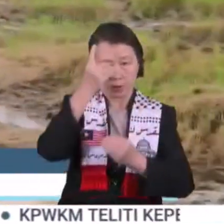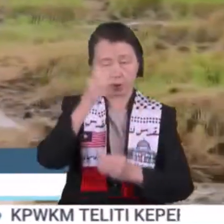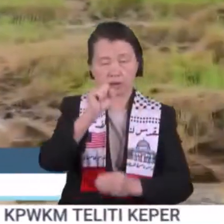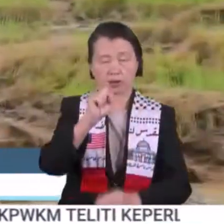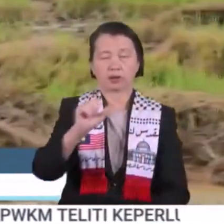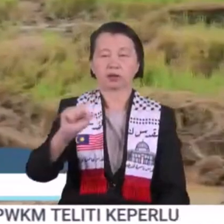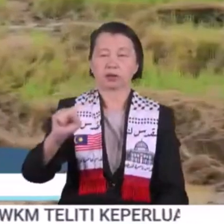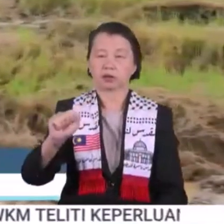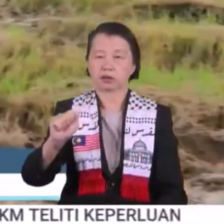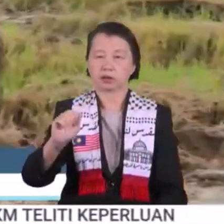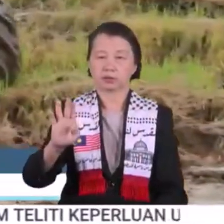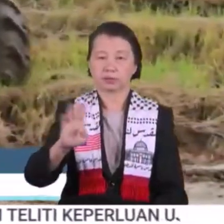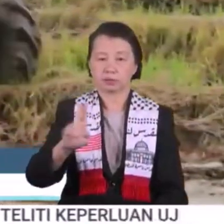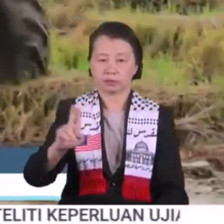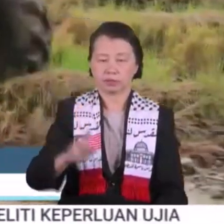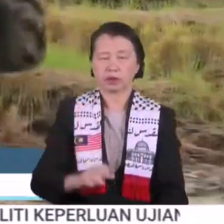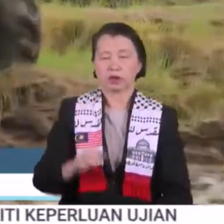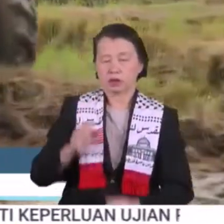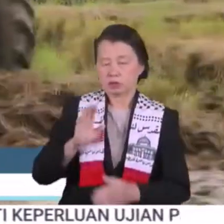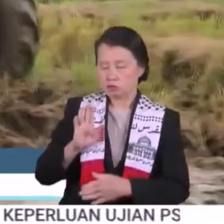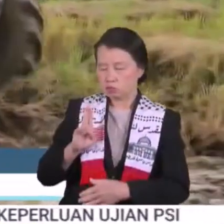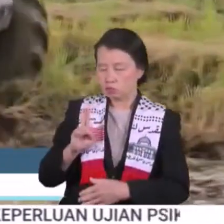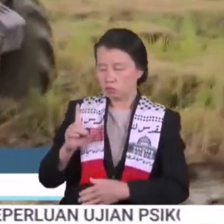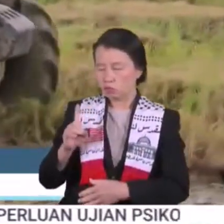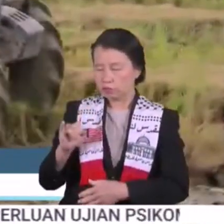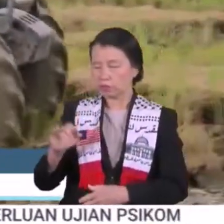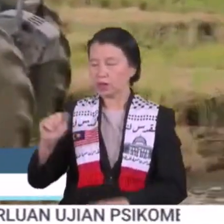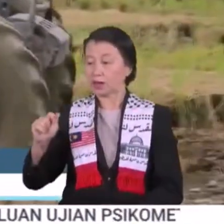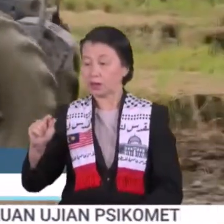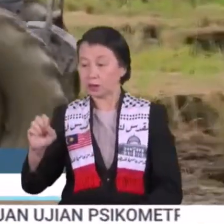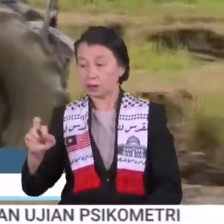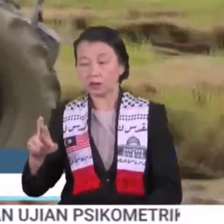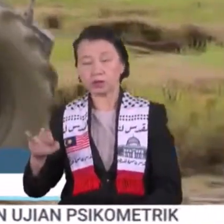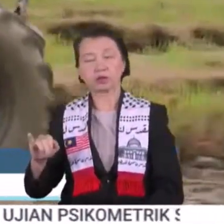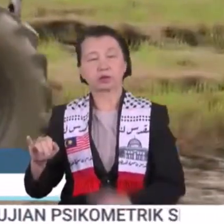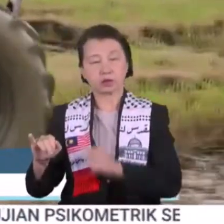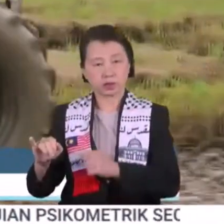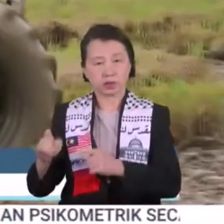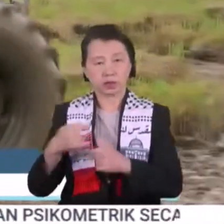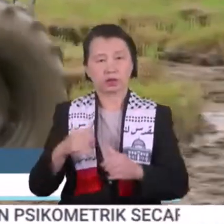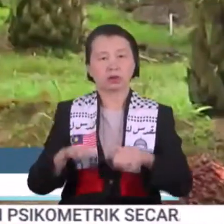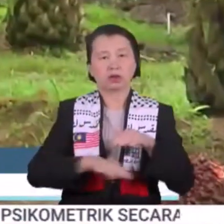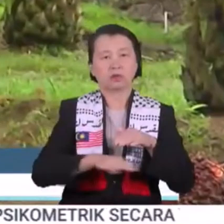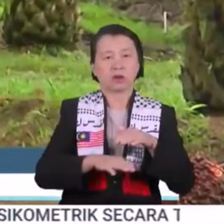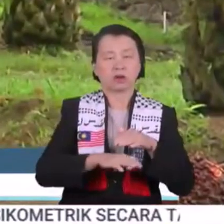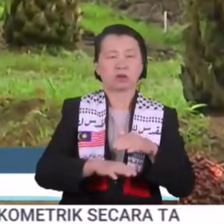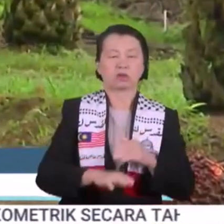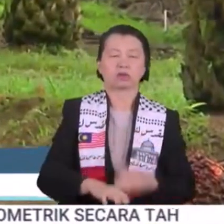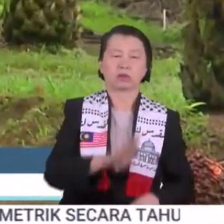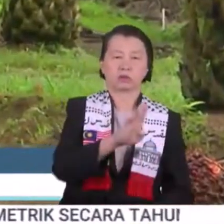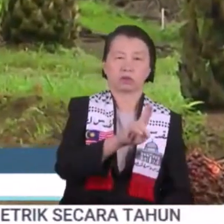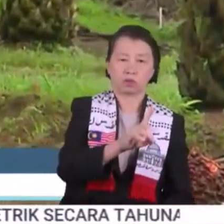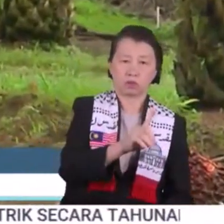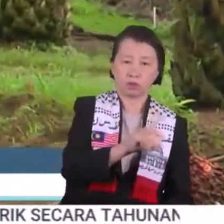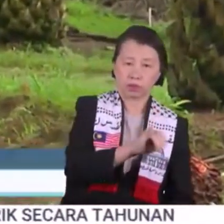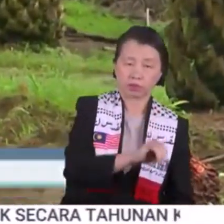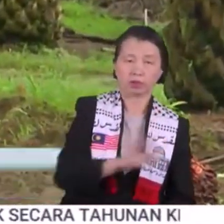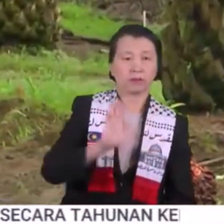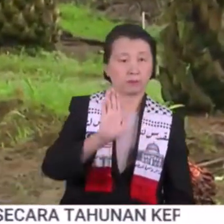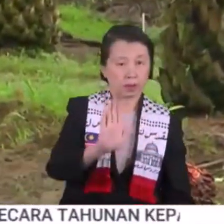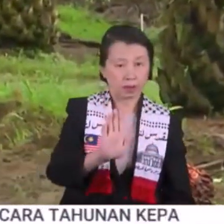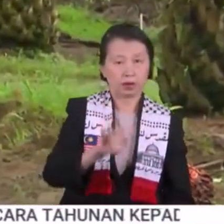Seri Muhammad Sabu. Budi Agri Komoditi adalah salah satu skim di bawah Budi Madani. Ia terbuka kepada individu